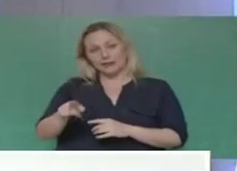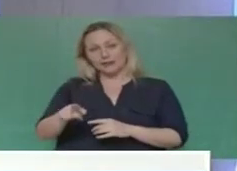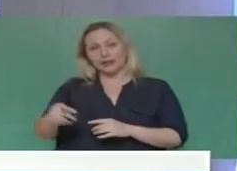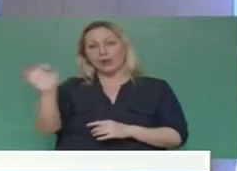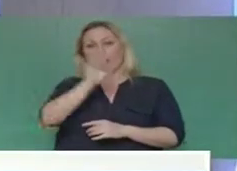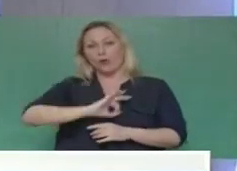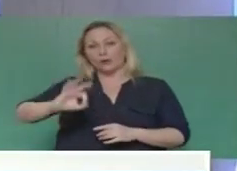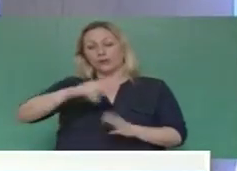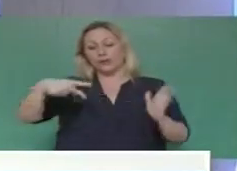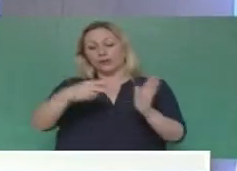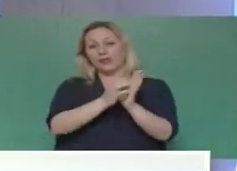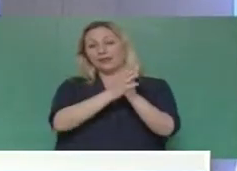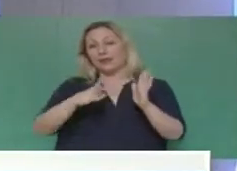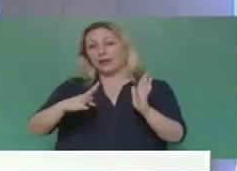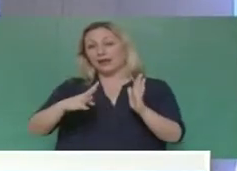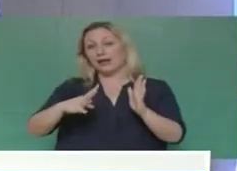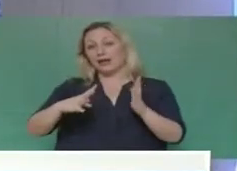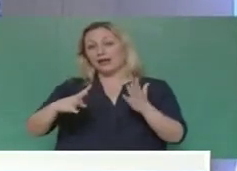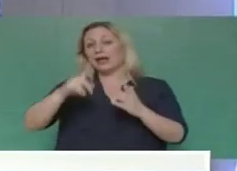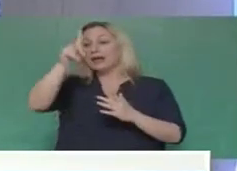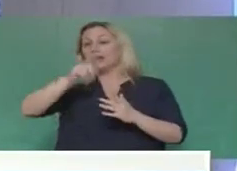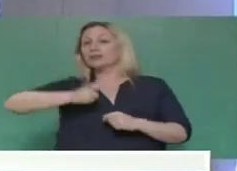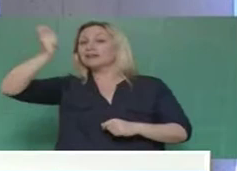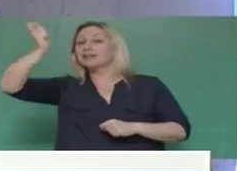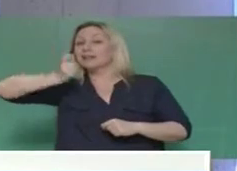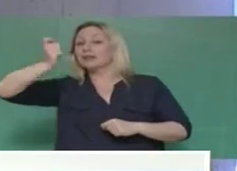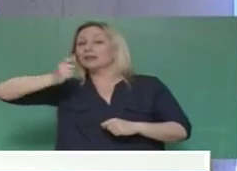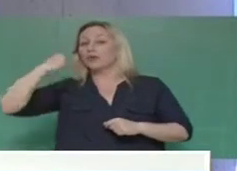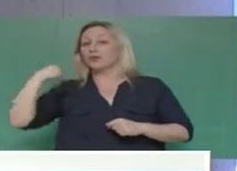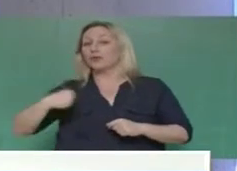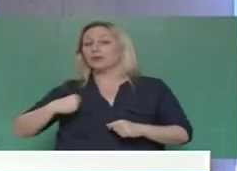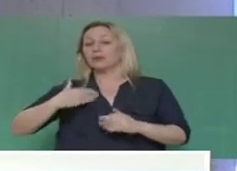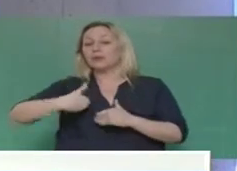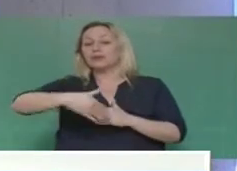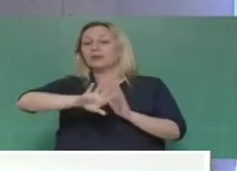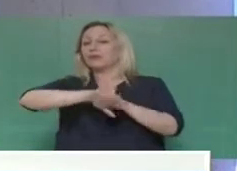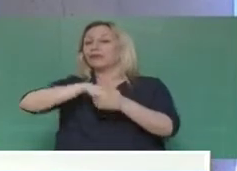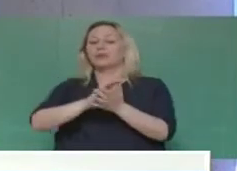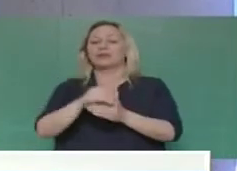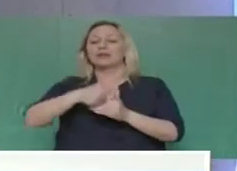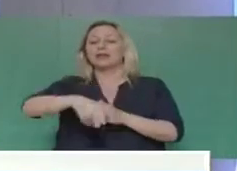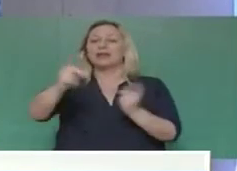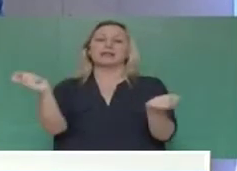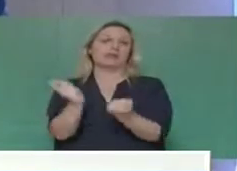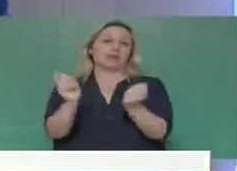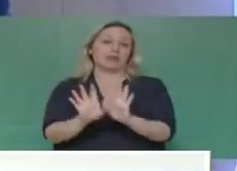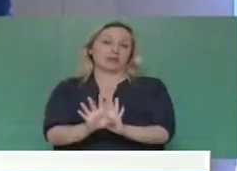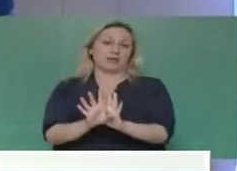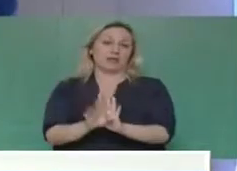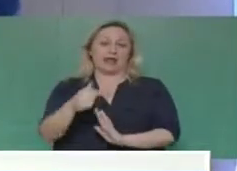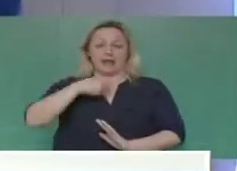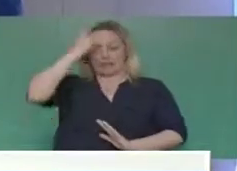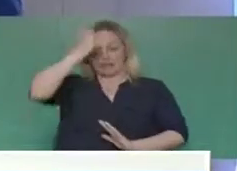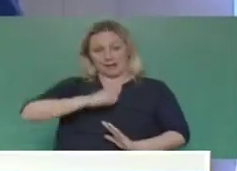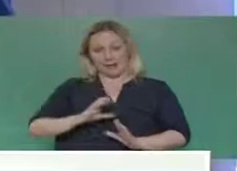του 19 μπορεί να είναι συνταξιούχος δήμαρχος και να μην τον ενδιαφέρει τι θα γίνει στην τοπική αυτοδιοίκηση και κατά συνέπεια στο Δήμο Θεσσαλονίκης, όμως για μένα και για